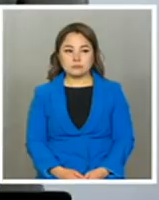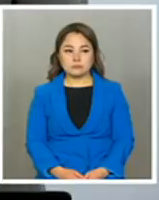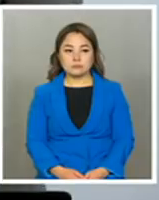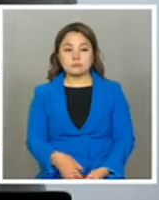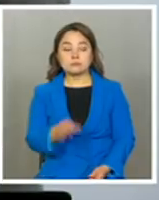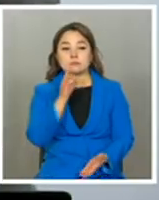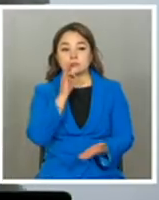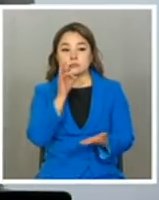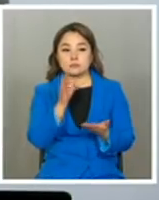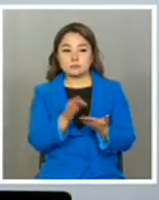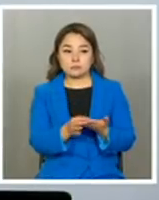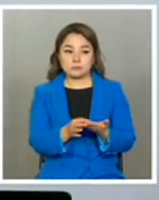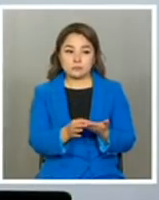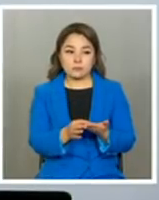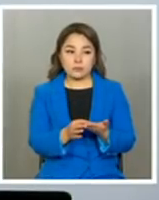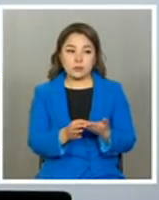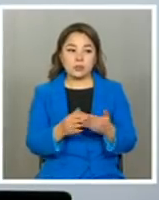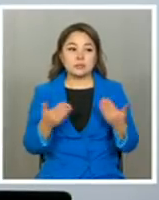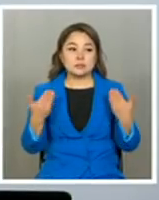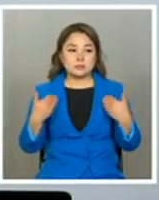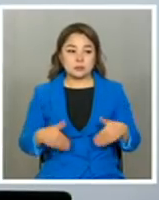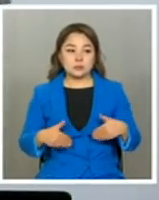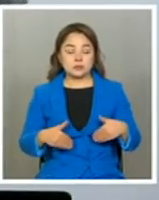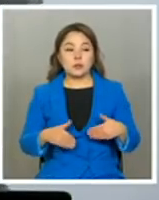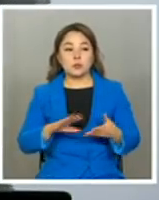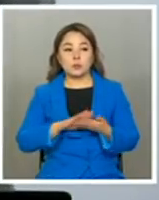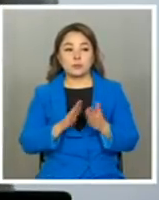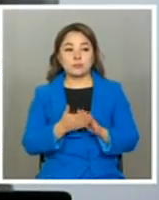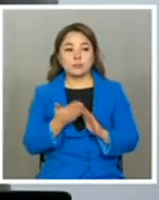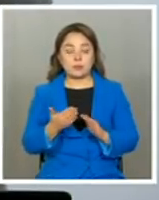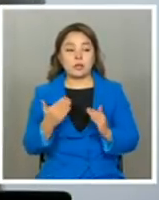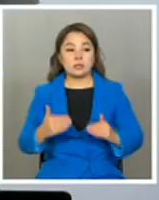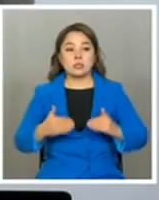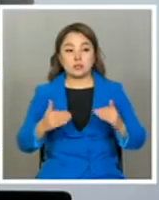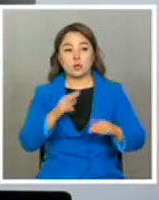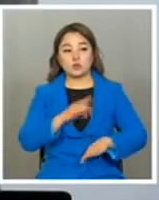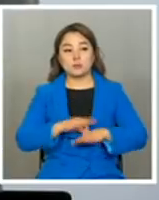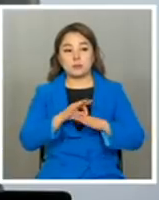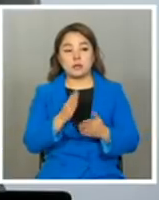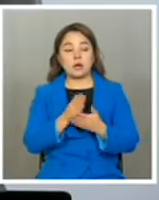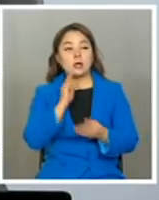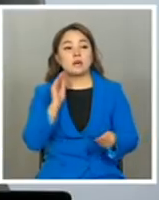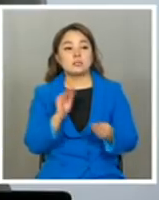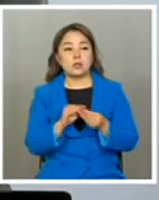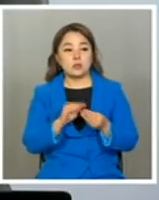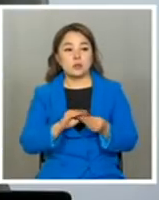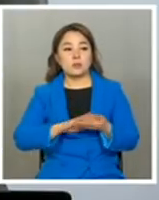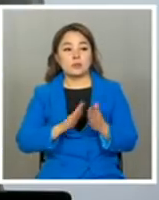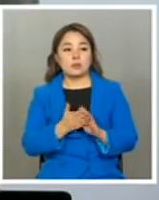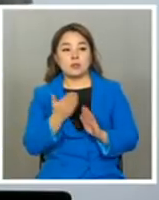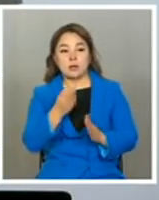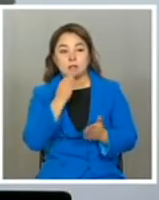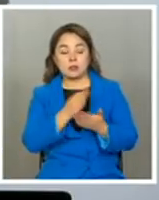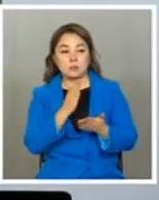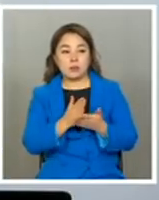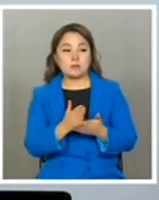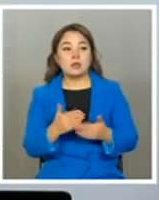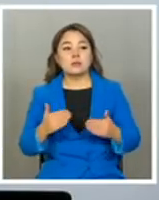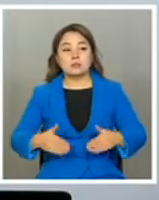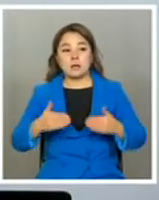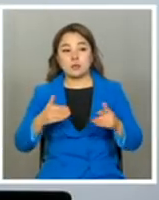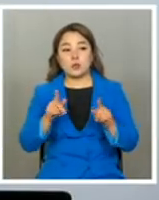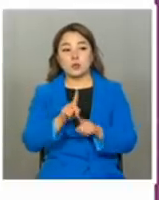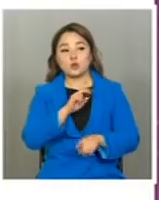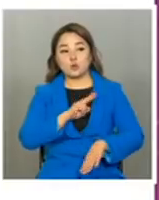Жауабы. Дене күйі статикалық жұмыс кезінде бір қалыпты күйде болады. Ал динамикалық